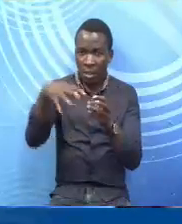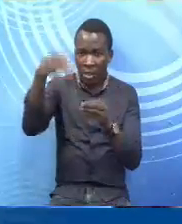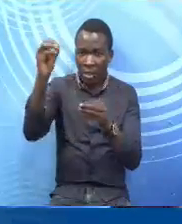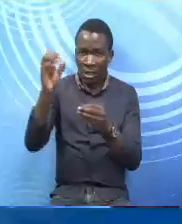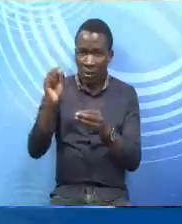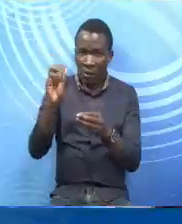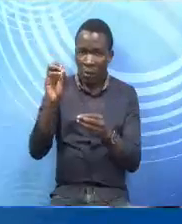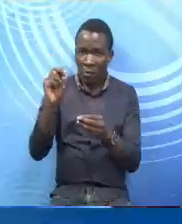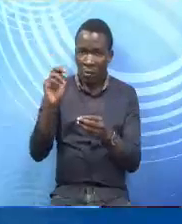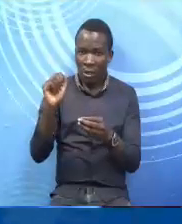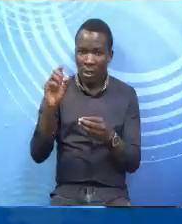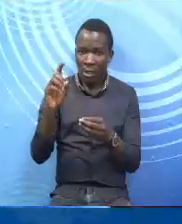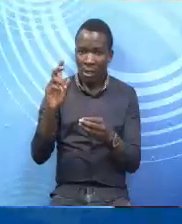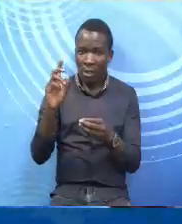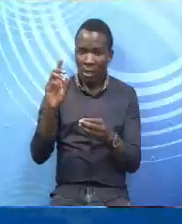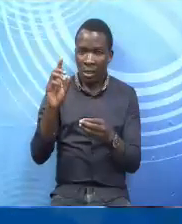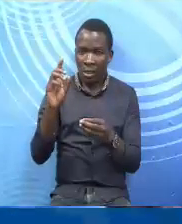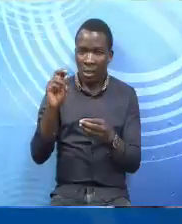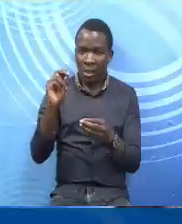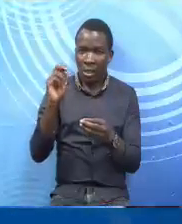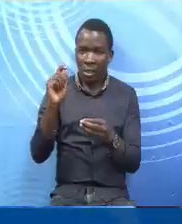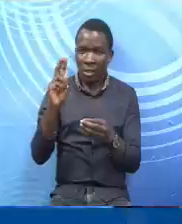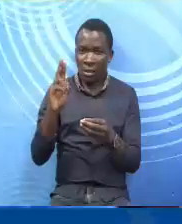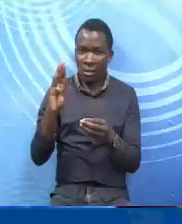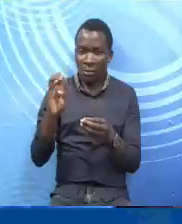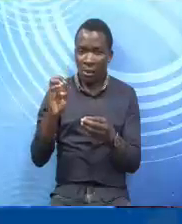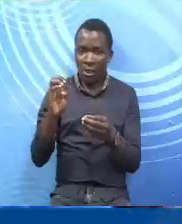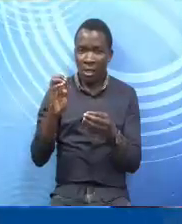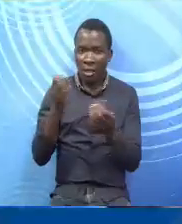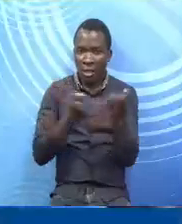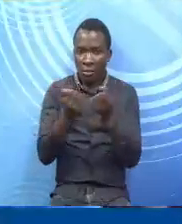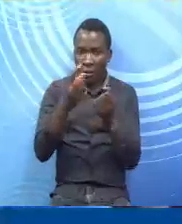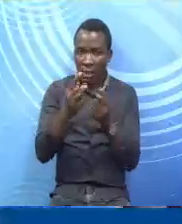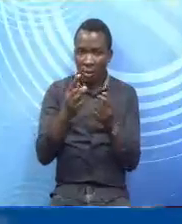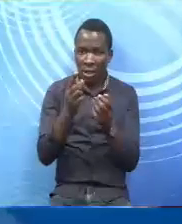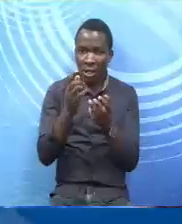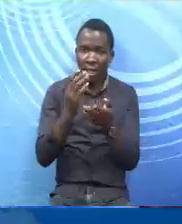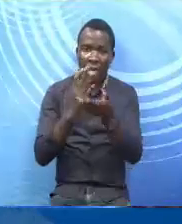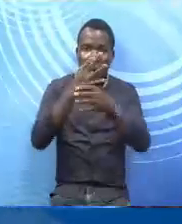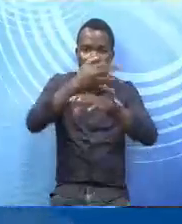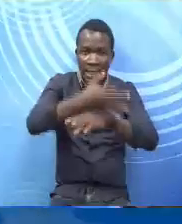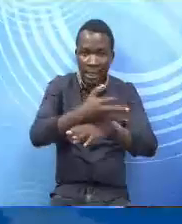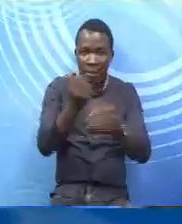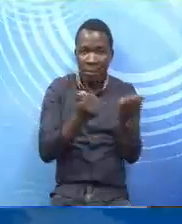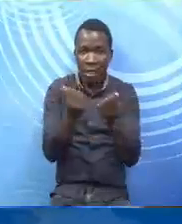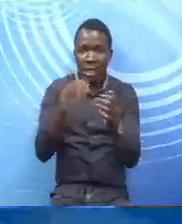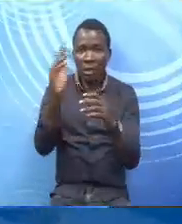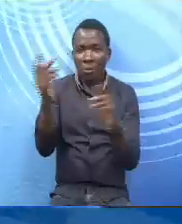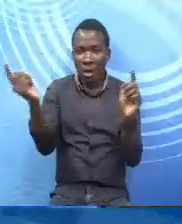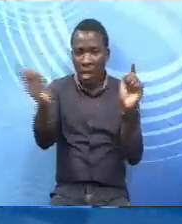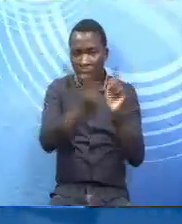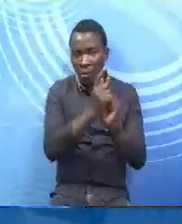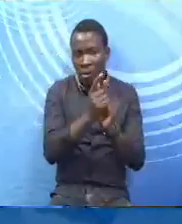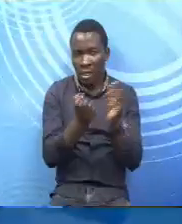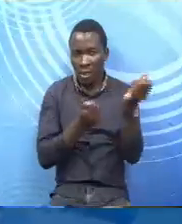Ivatiri yarenze umuhanda, yambukiranya umuhanda, igeze hakurya ikubitana n'ikamyo